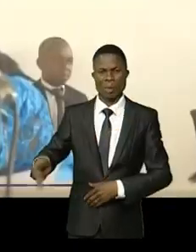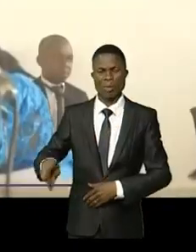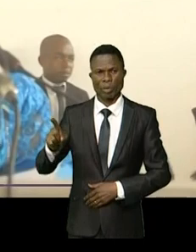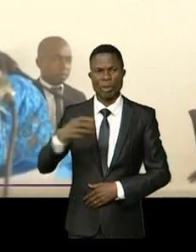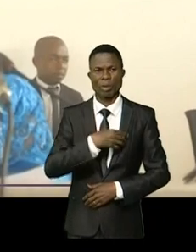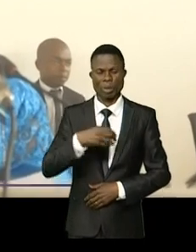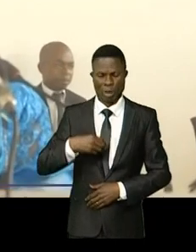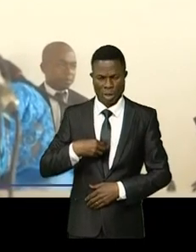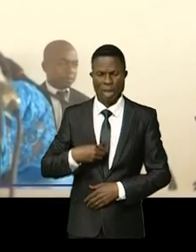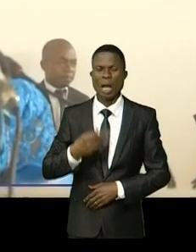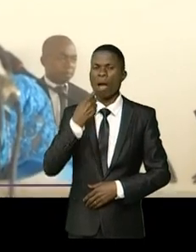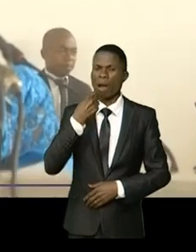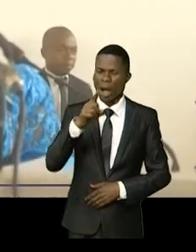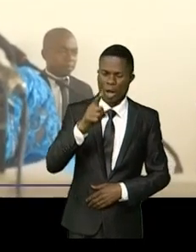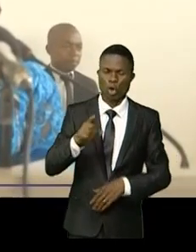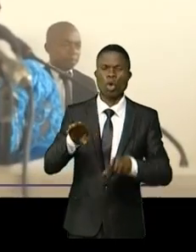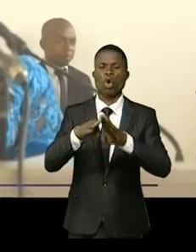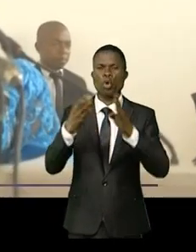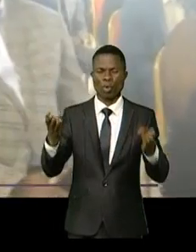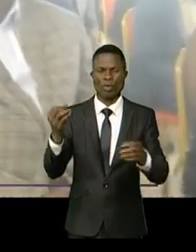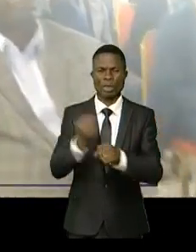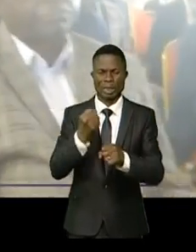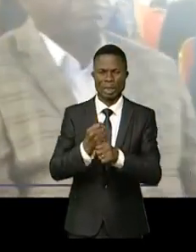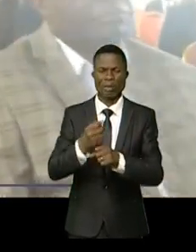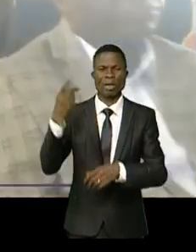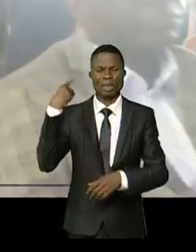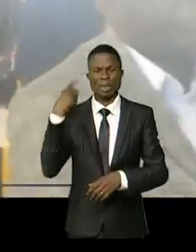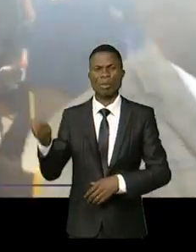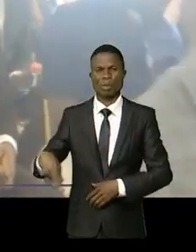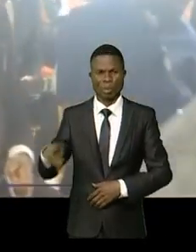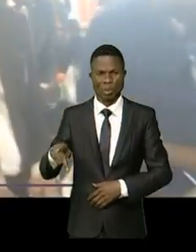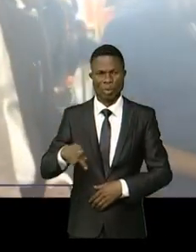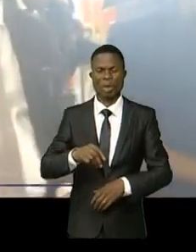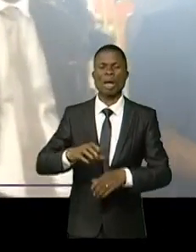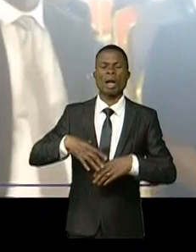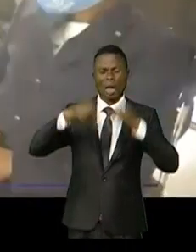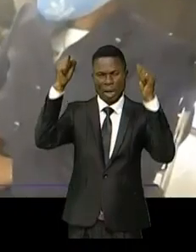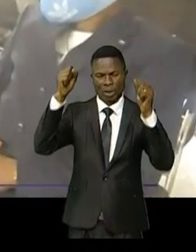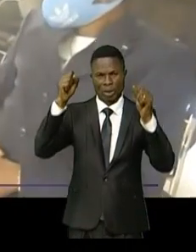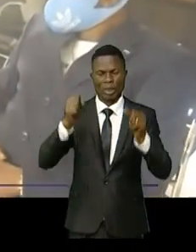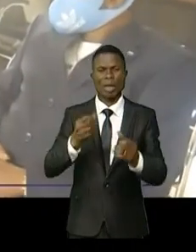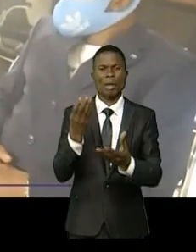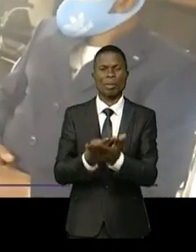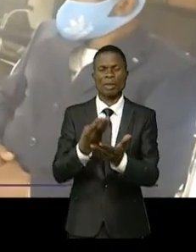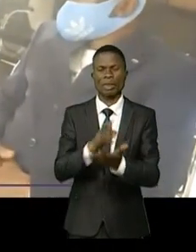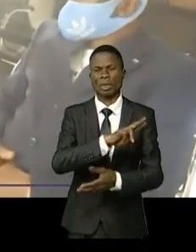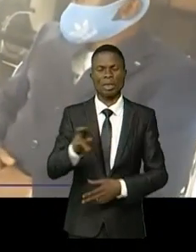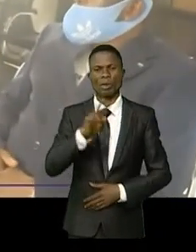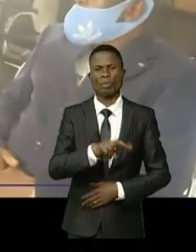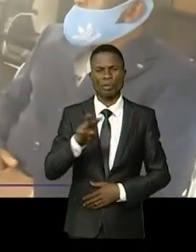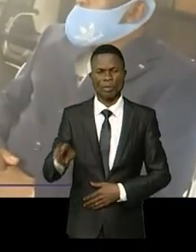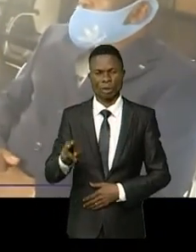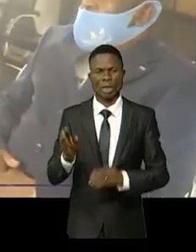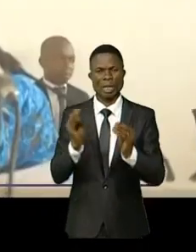qui a donné le coup d'envoi de cette session ordinaire essentiellement consacrée à l'examen et à l'adoption de l'édit budgétaire 2022, une